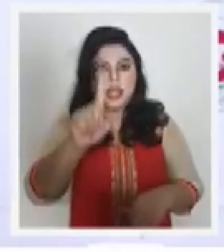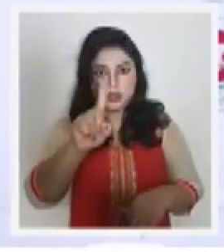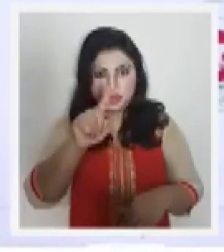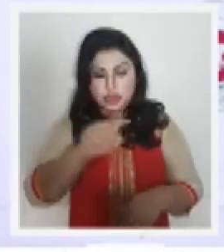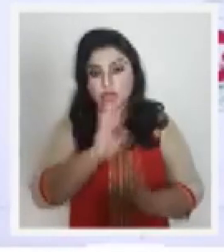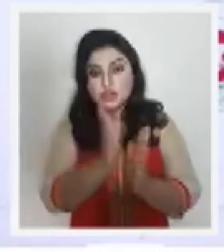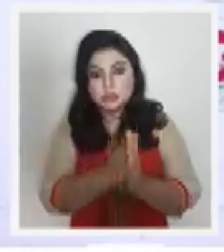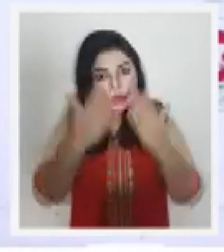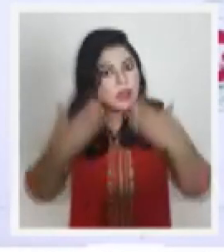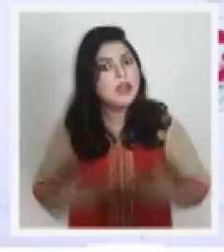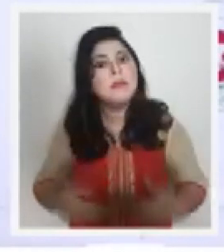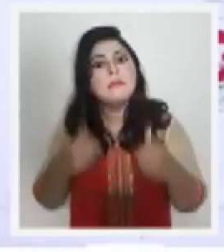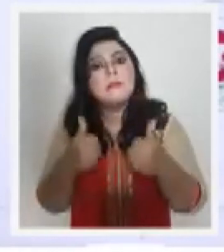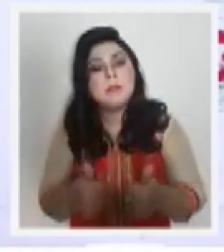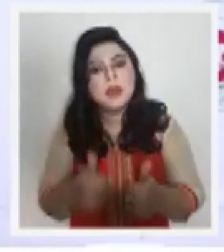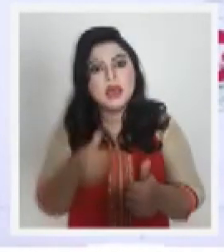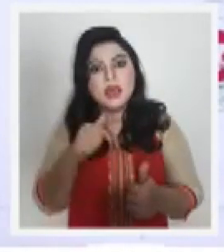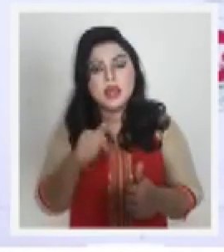আক্রান্ত হয়ে মৃত্যুবরণ করলেন